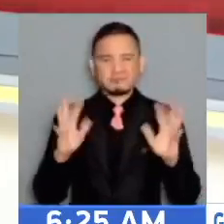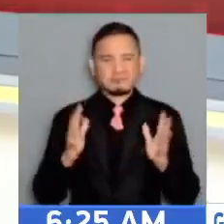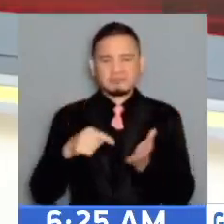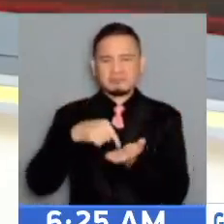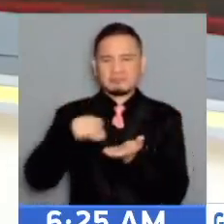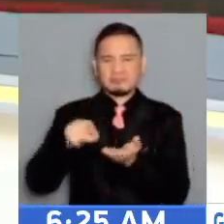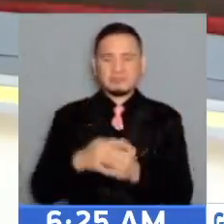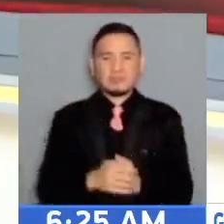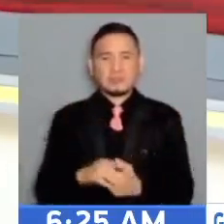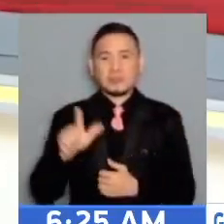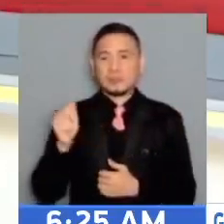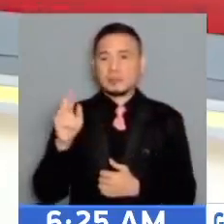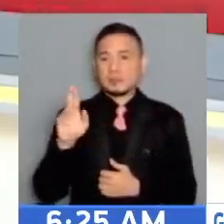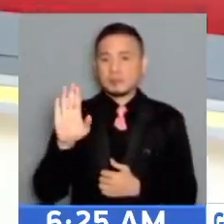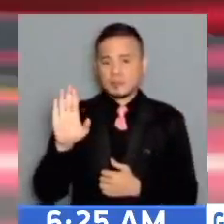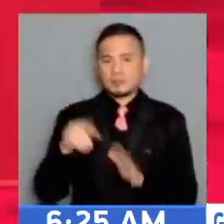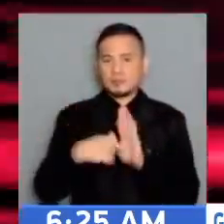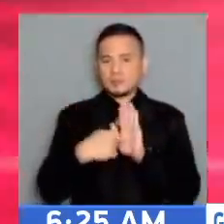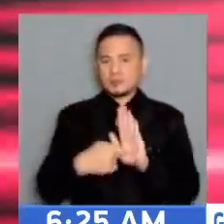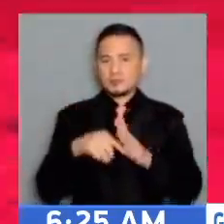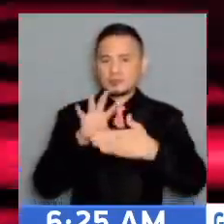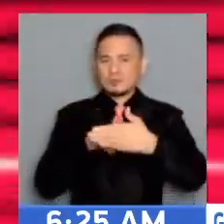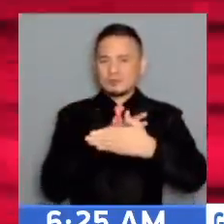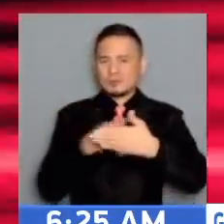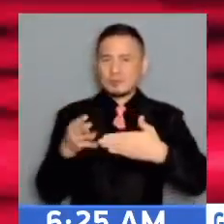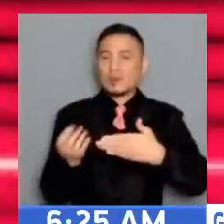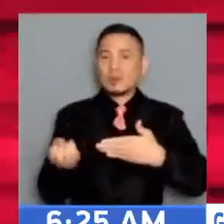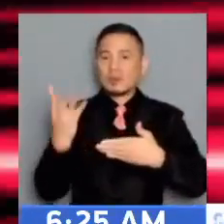mga pasahero sa unang balita ni Jonathan Andal.